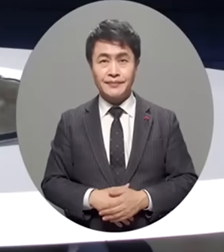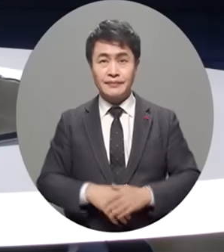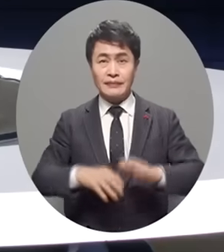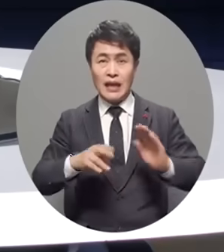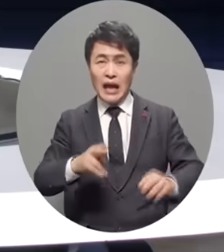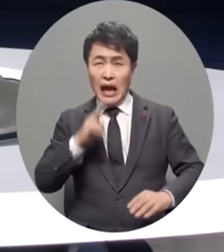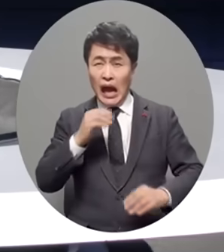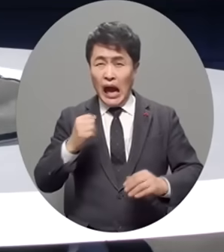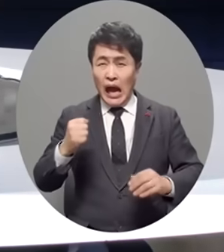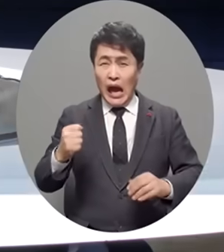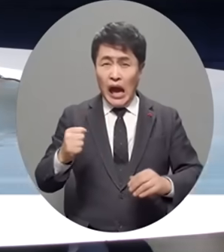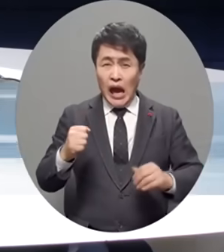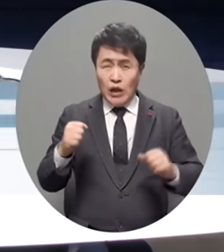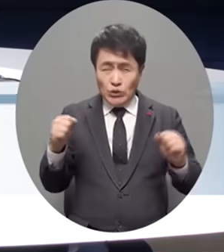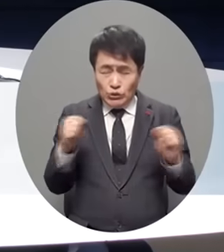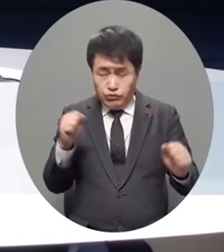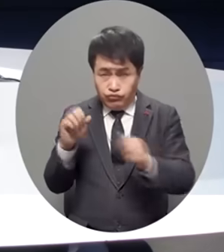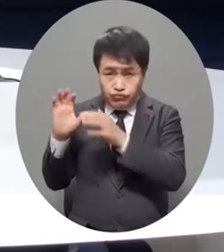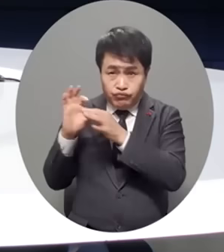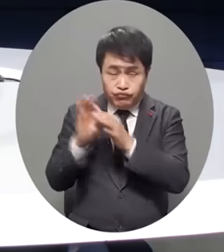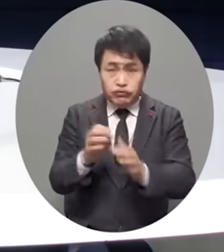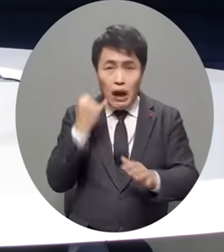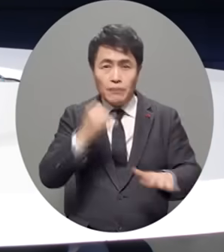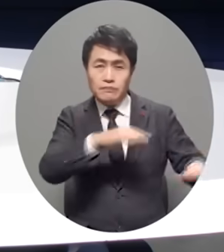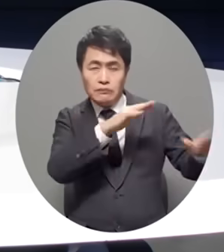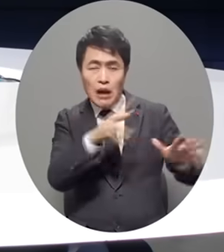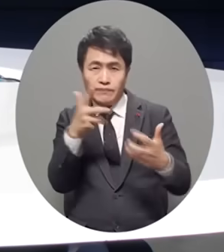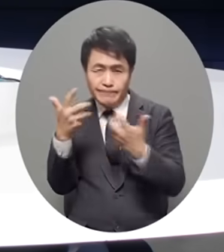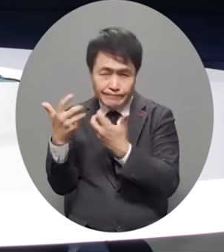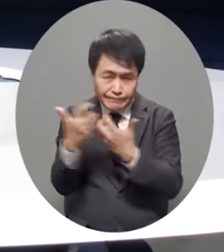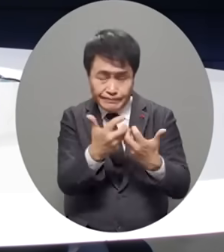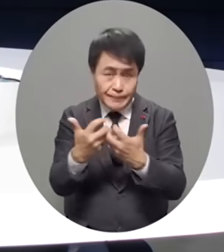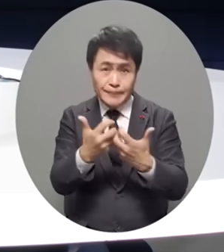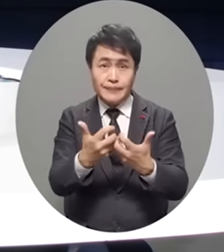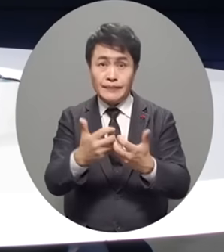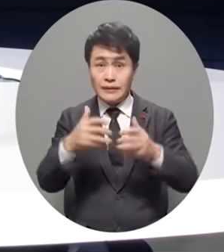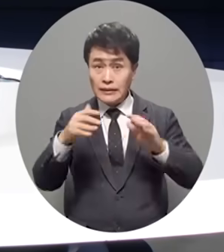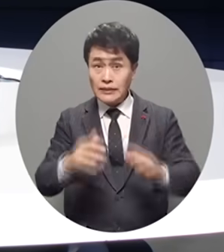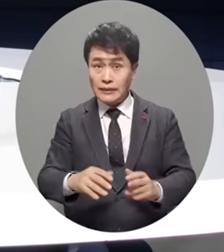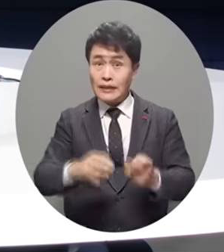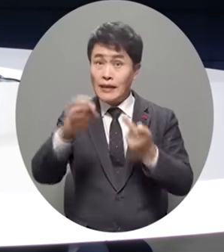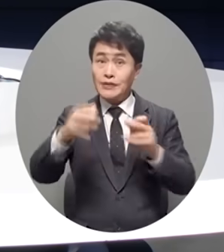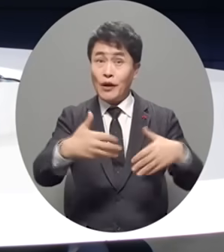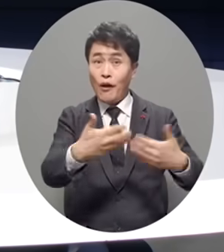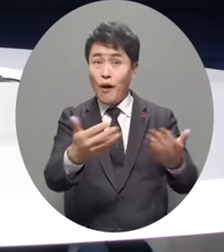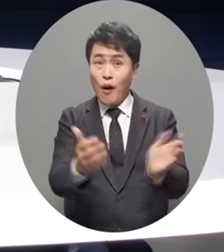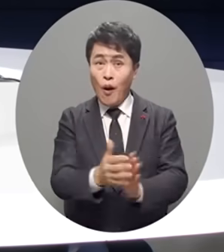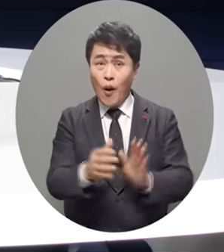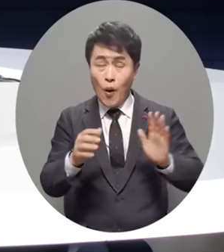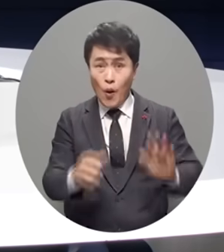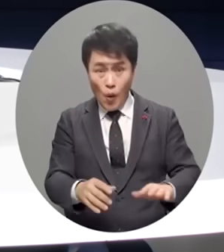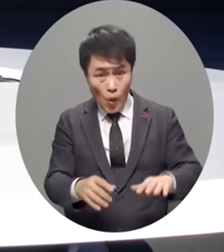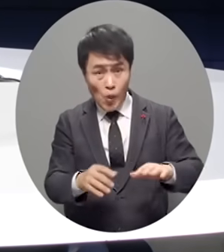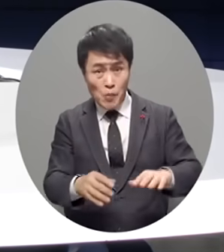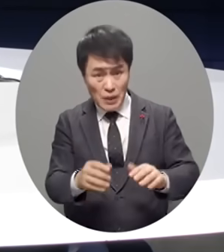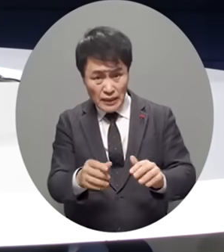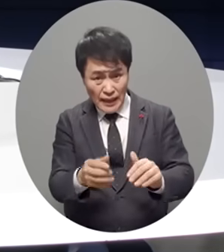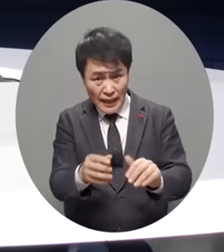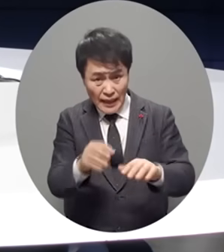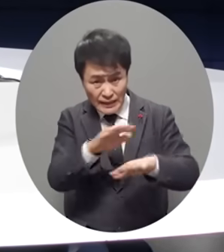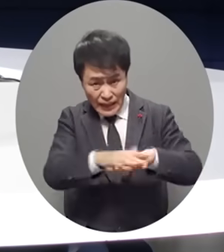강력한 한파가 연일 이어지면서 바닷물까지 꽁꽁 얼었는데요. 지금 서해안 양식 어민들이 전전긍긍하고